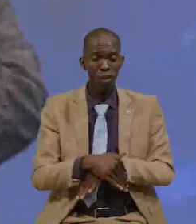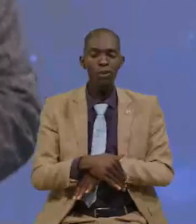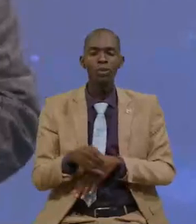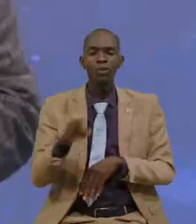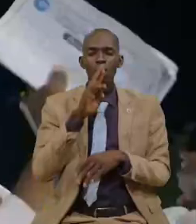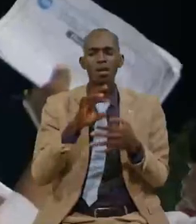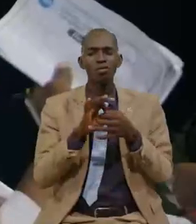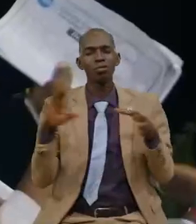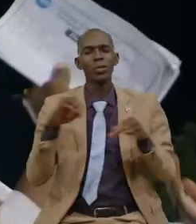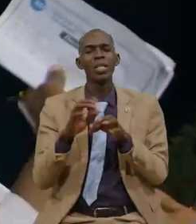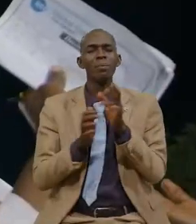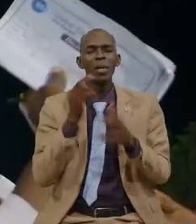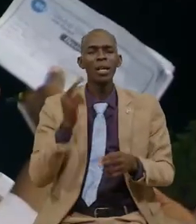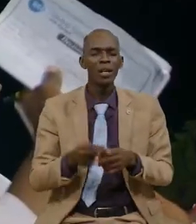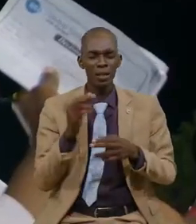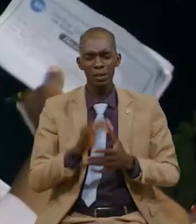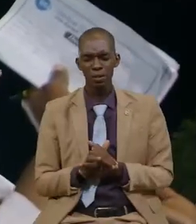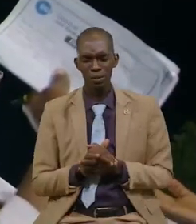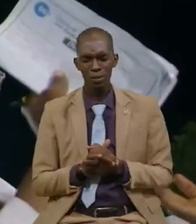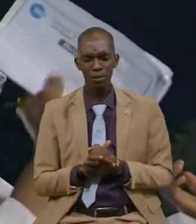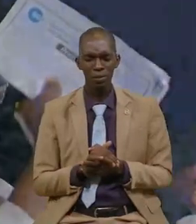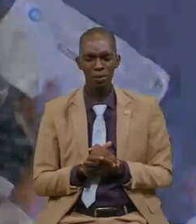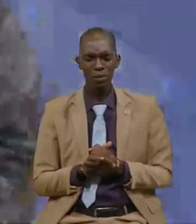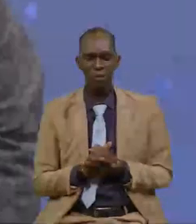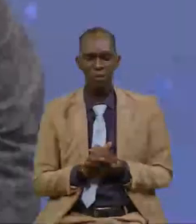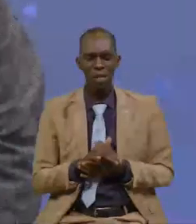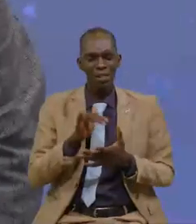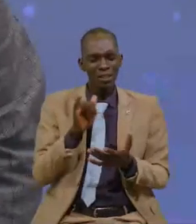ce soir, vous êtes déliés au nom de Jésus-Christ.